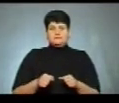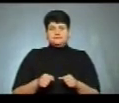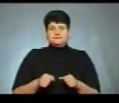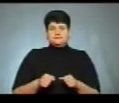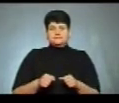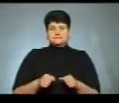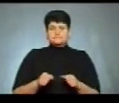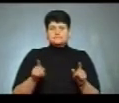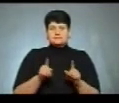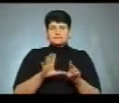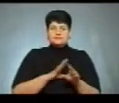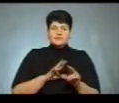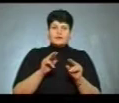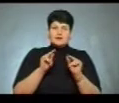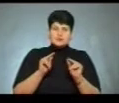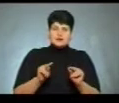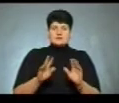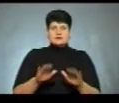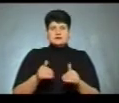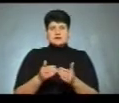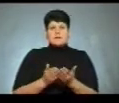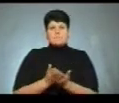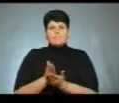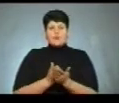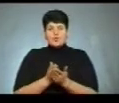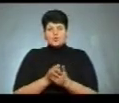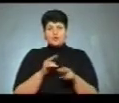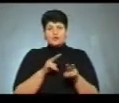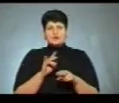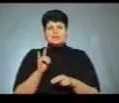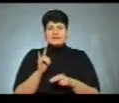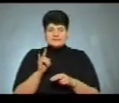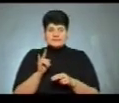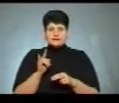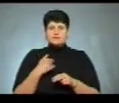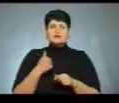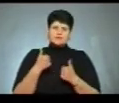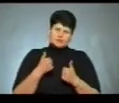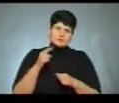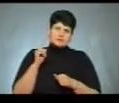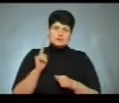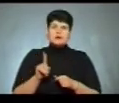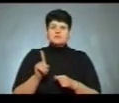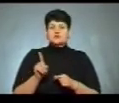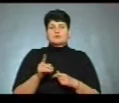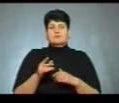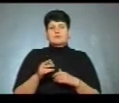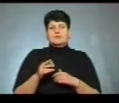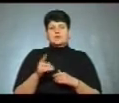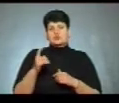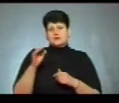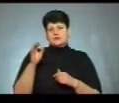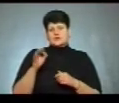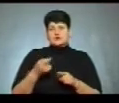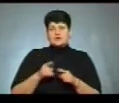відносини чи надання соціальних послуг, власне, по догляду за дитиною, бо ми добре знаємо, що десь, ну, практично 100% цього